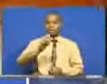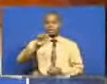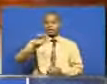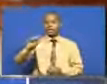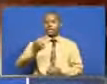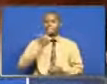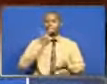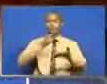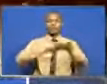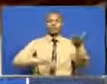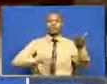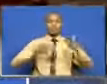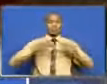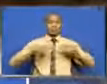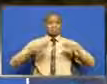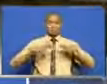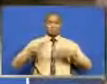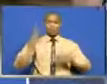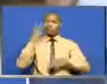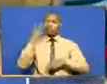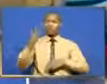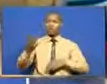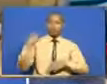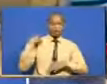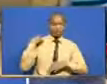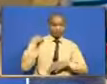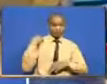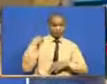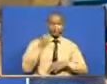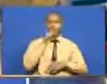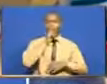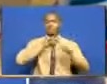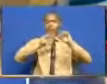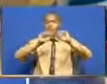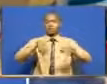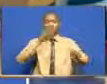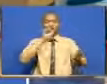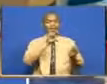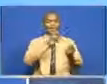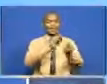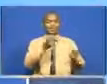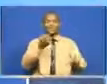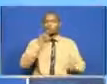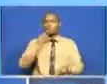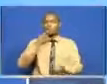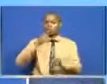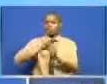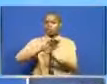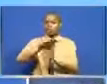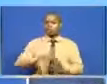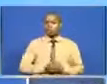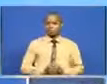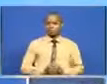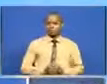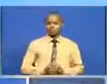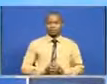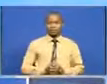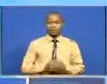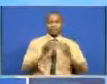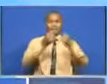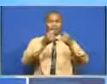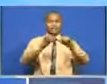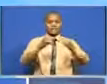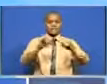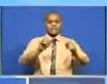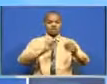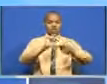amesema Wakenya wapatao 400 wamejisajili kushiriki kwenye majaribio yanayoendelea chanjo ya COVID-19. The trial is currently underway.